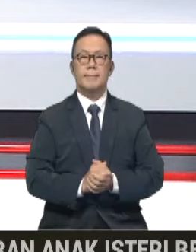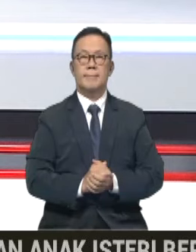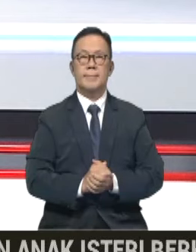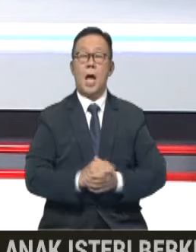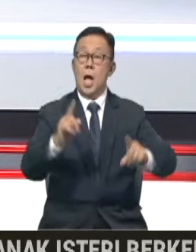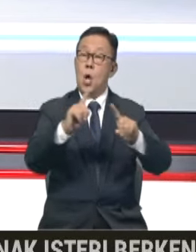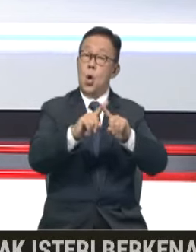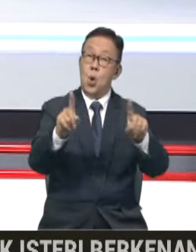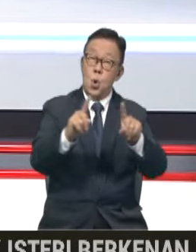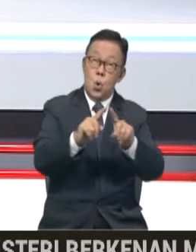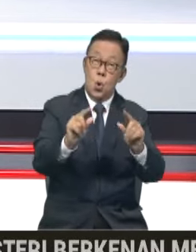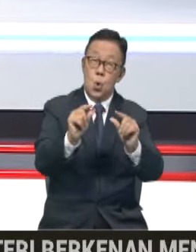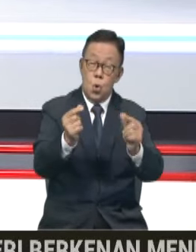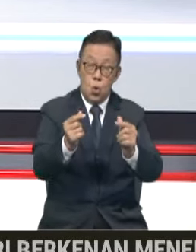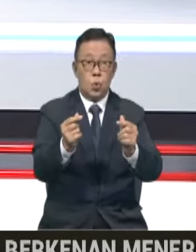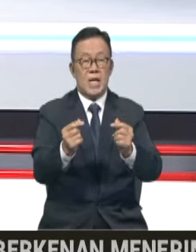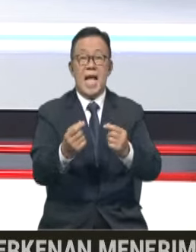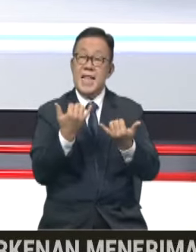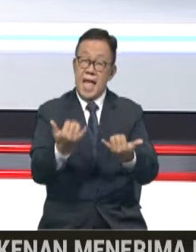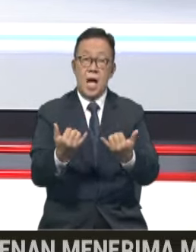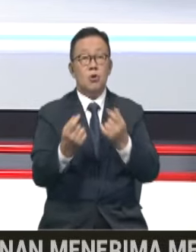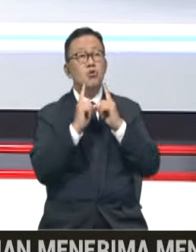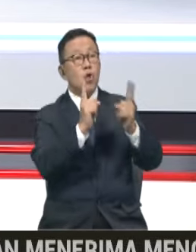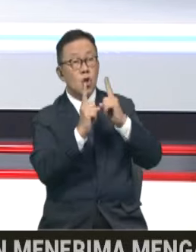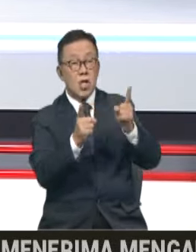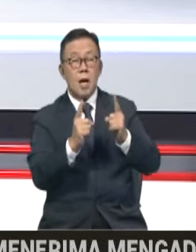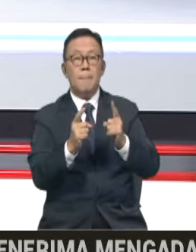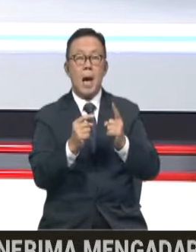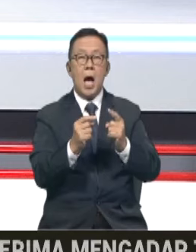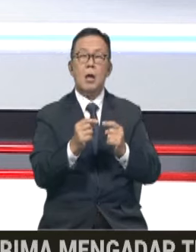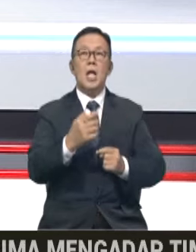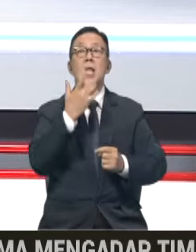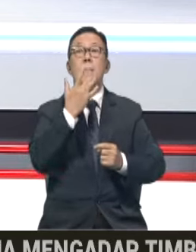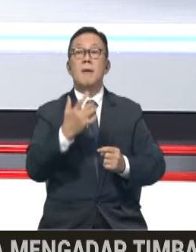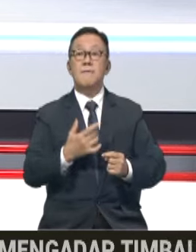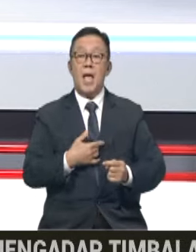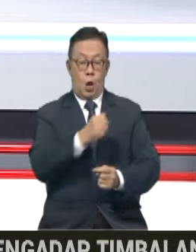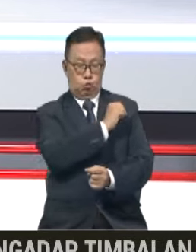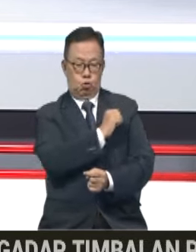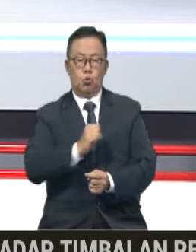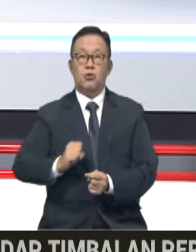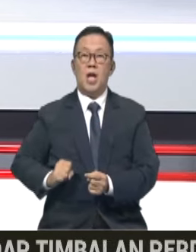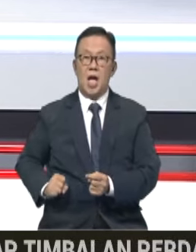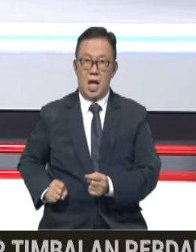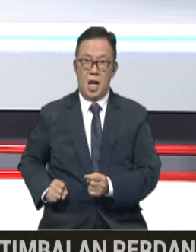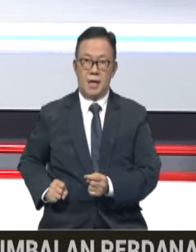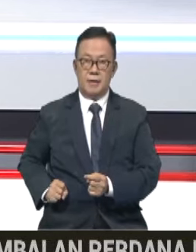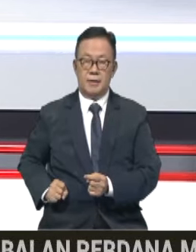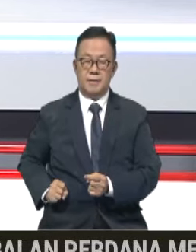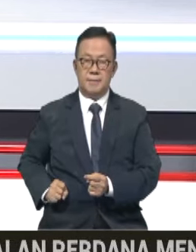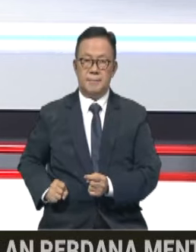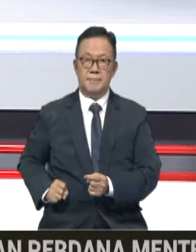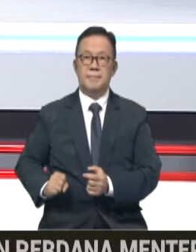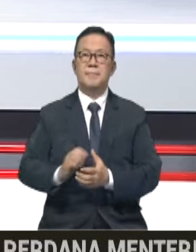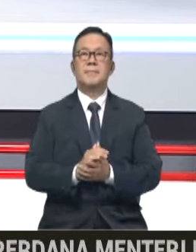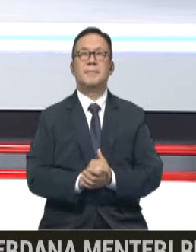Pelbagai pihak merafakkan sembah ucapan selamat Hari Keputeraan ke hadapan Majlis Kebawah Dulia Maha Mulia Raja Yang